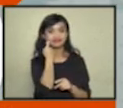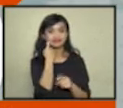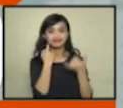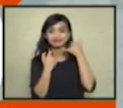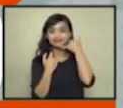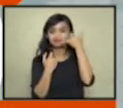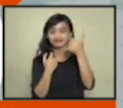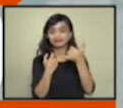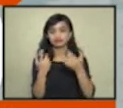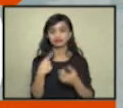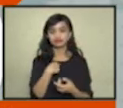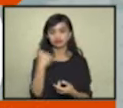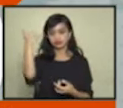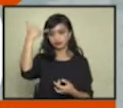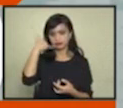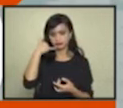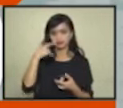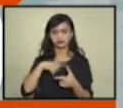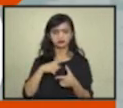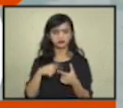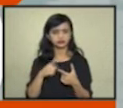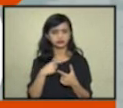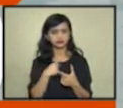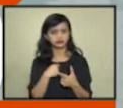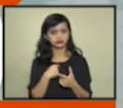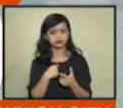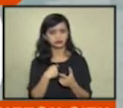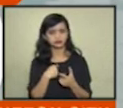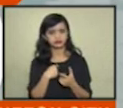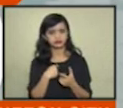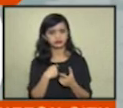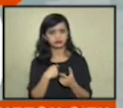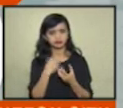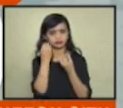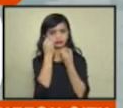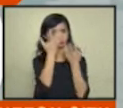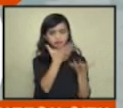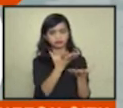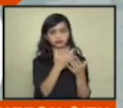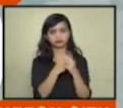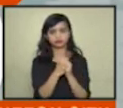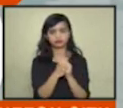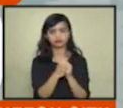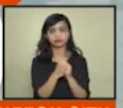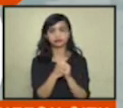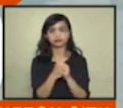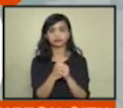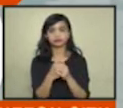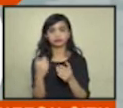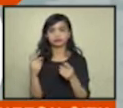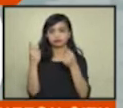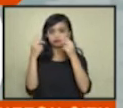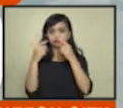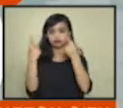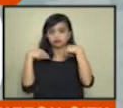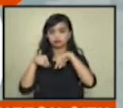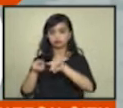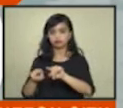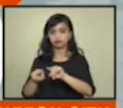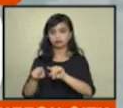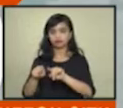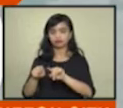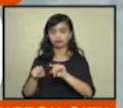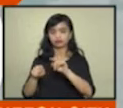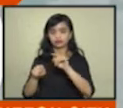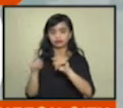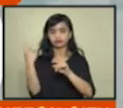po yung staff niya sa akin, isinangguni ko po kaagad sa aming Inspectorate Division. papasyalan po yung kumpanya na yan hanggang bukas po ng aming